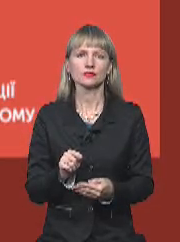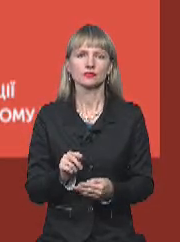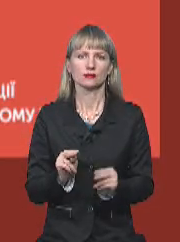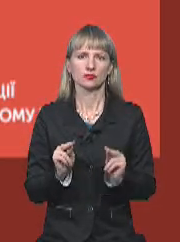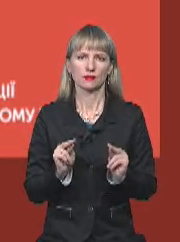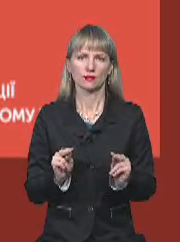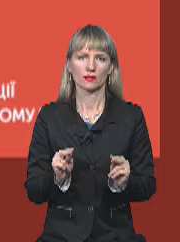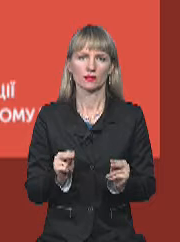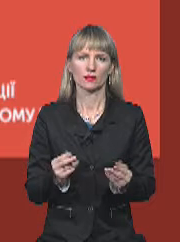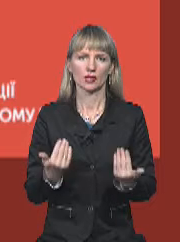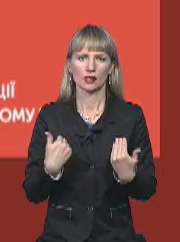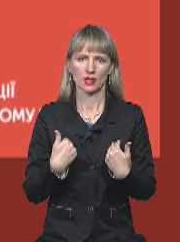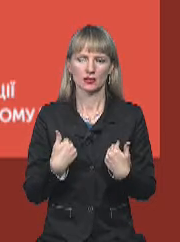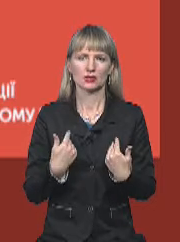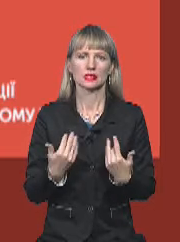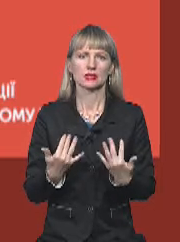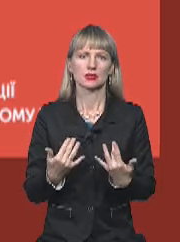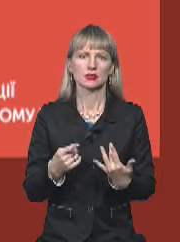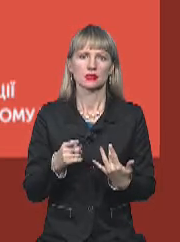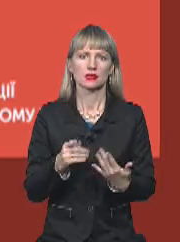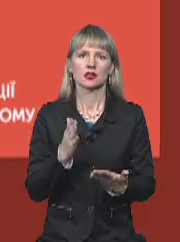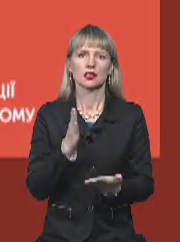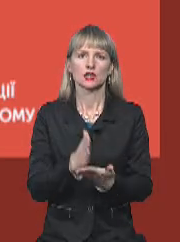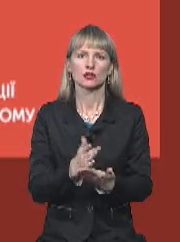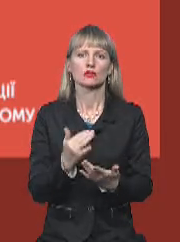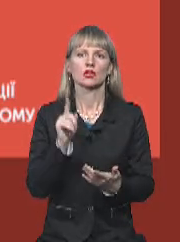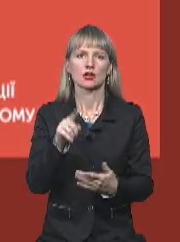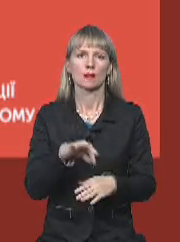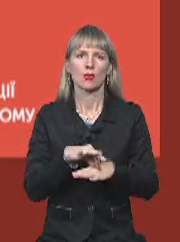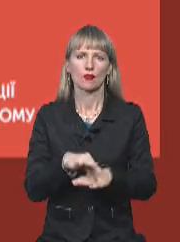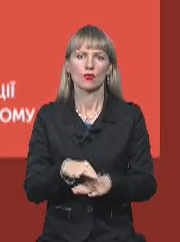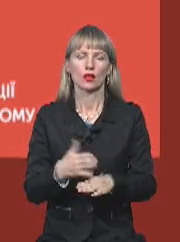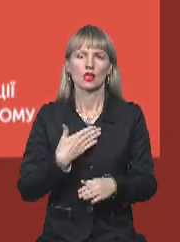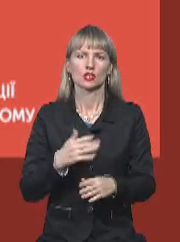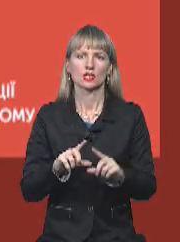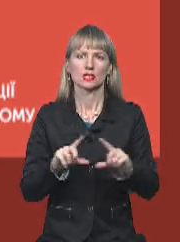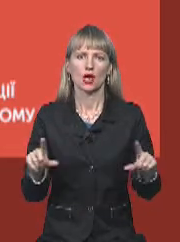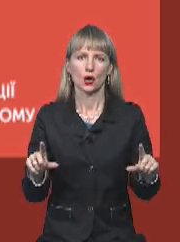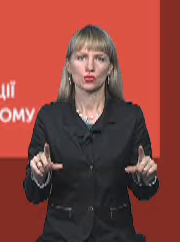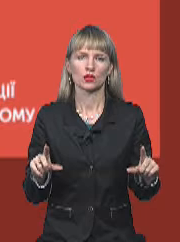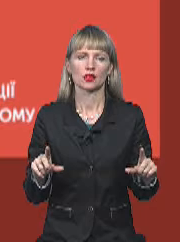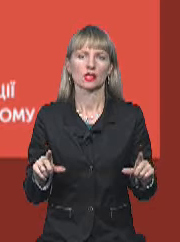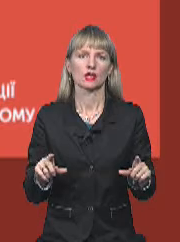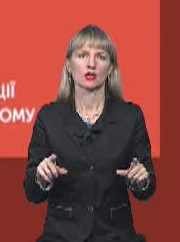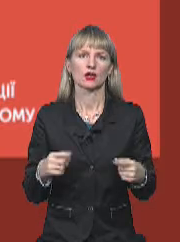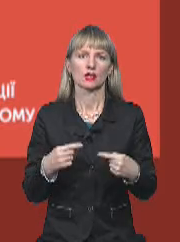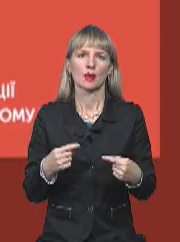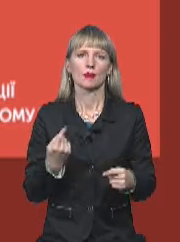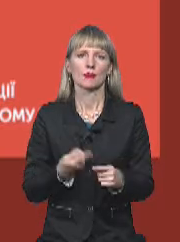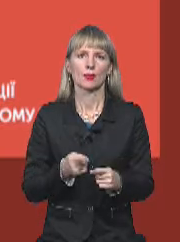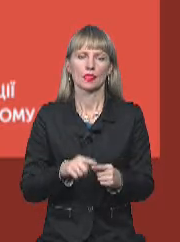чесно до нас, скільки він існує, скільки ми там проводимо наші заходи. Тому, якщо